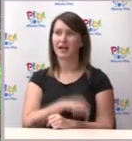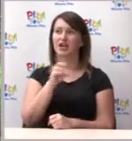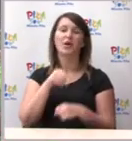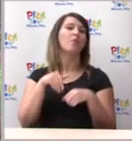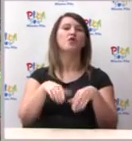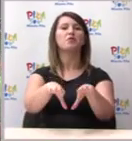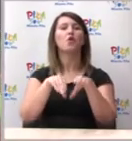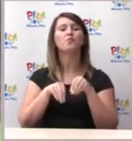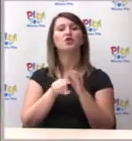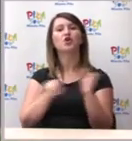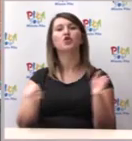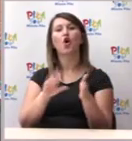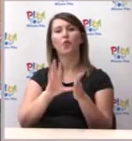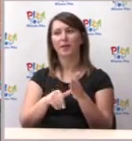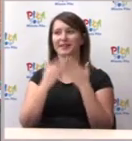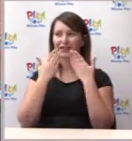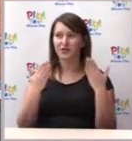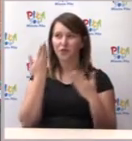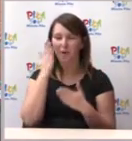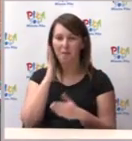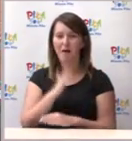od Rady Miasta. Dziękujemy bardzo.